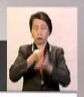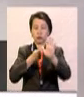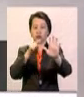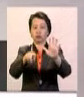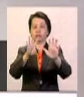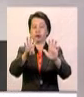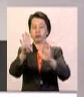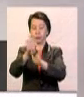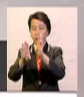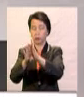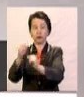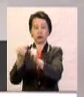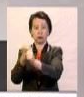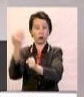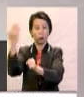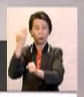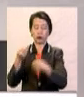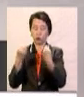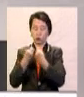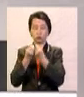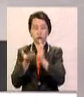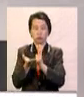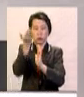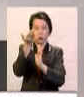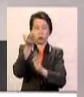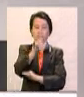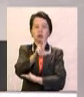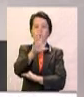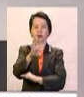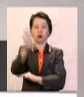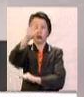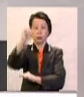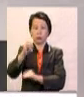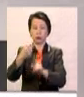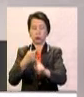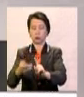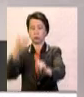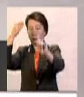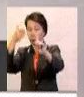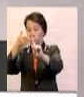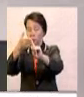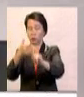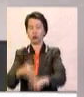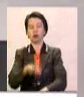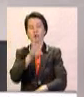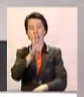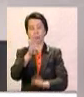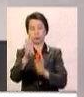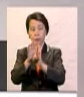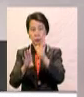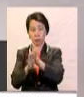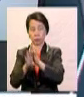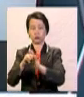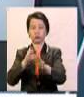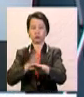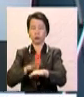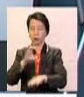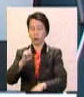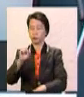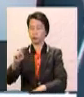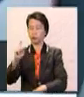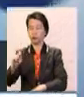RM5.4 bilion tahun lepas. Jumlah itu meningkat 34% daripada sasaran iaitu RM4 bilion semasa